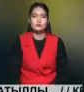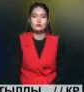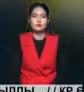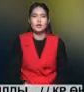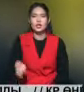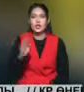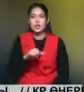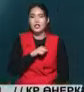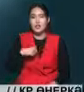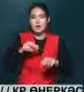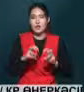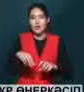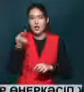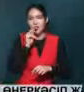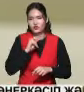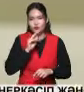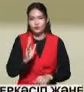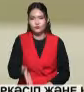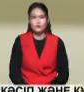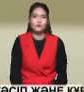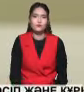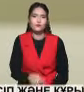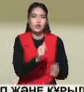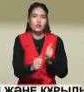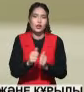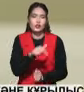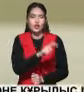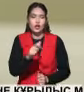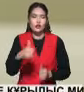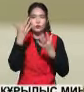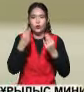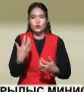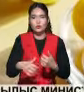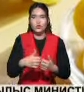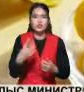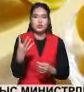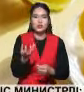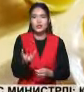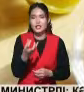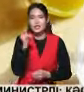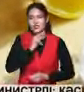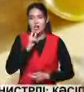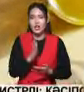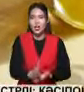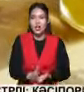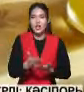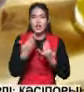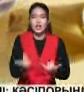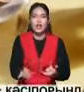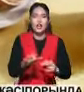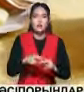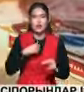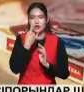өзіміз отырып шай ішейік. Әр адам күніне орташа есеппен 4 кесе шай ішеді. Жан басына шаққанда бұл